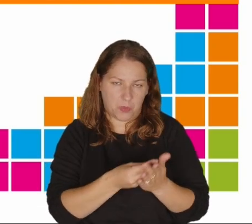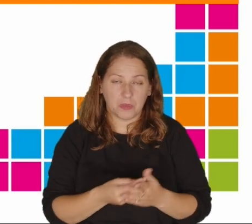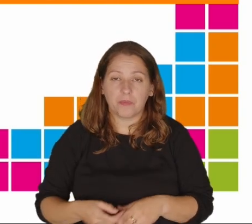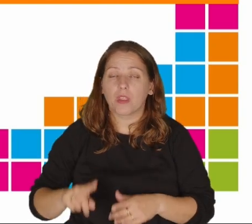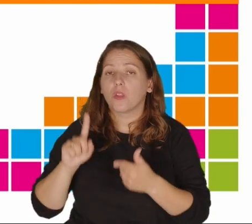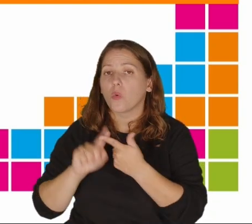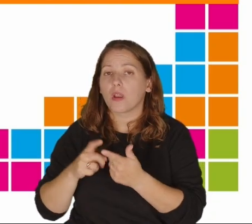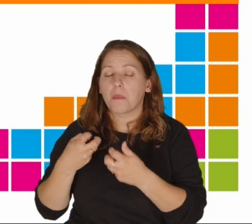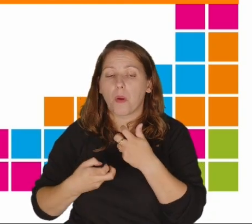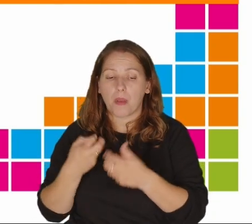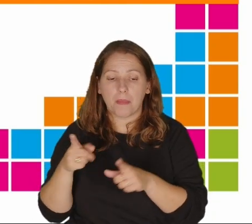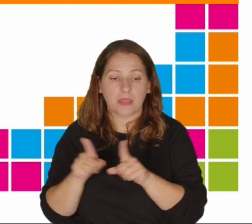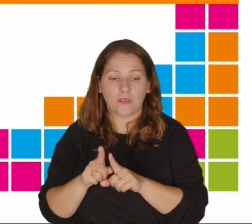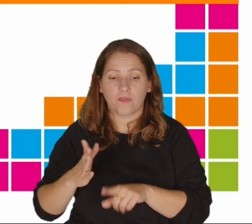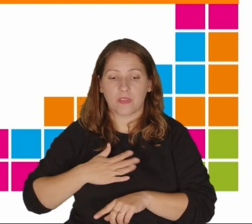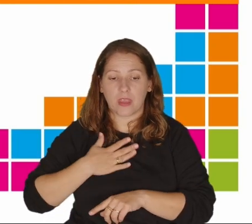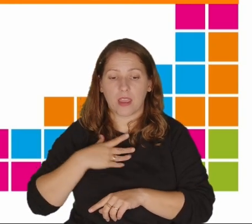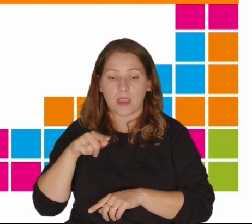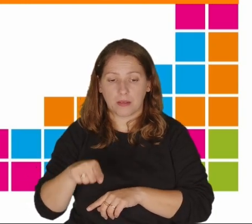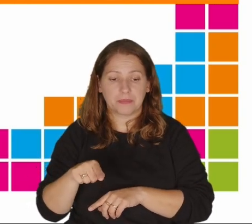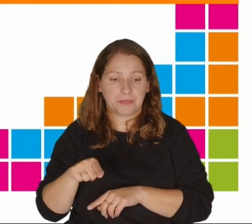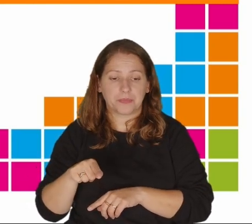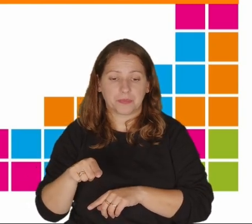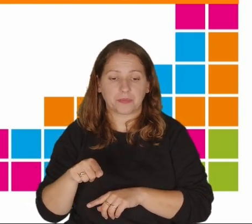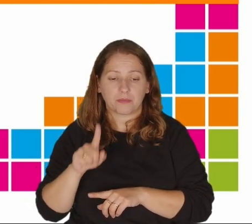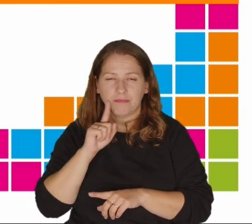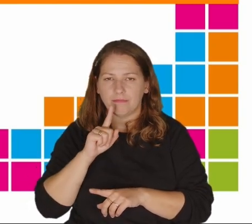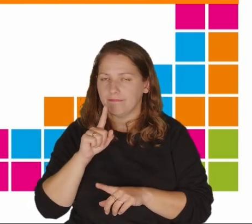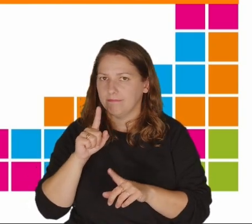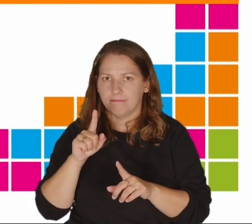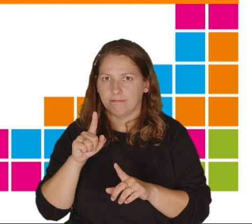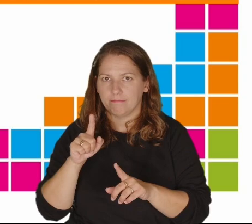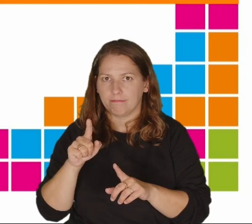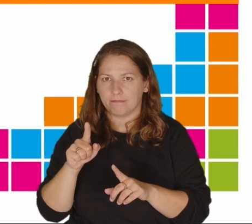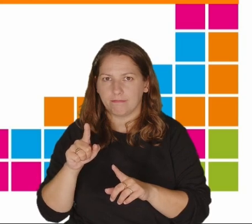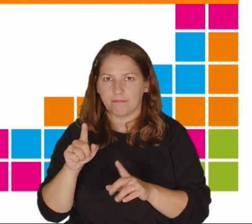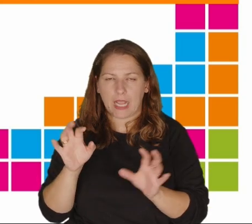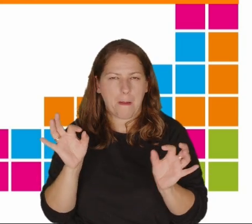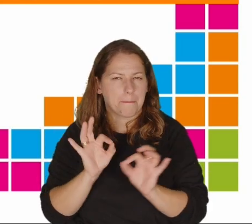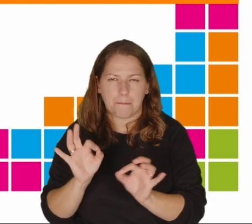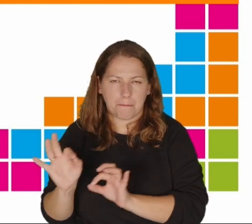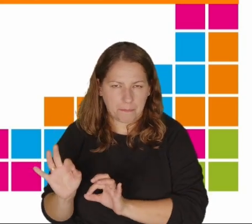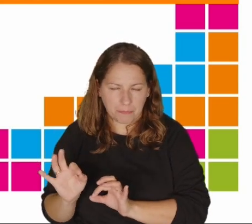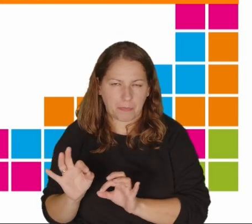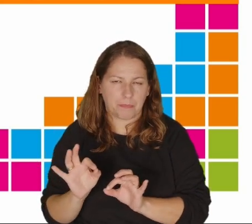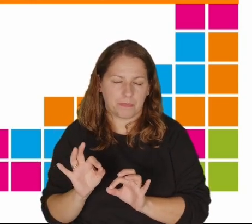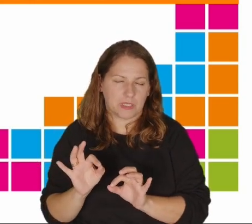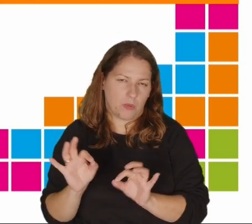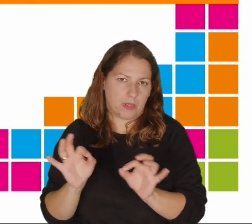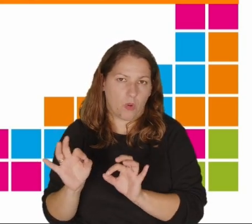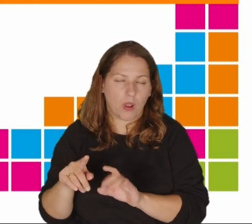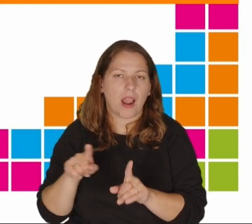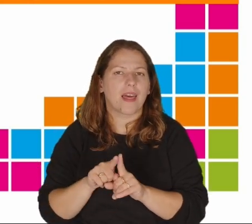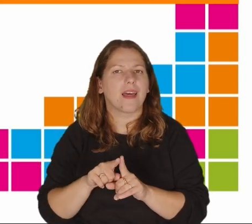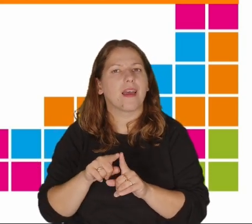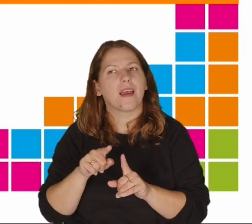problem, który wydaje mi się, że to jest taki rodzaj psychopatologii, która może nie, ale są